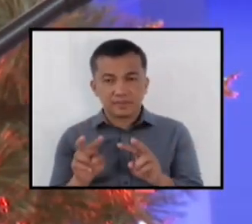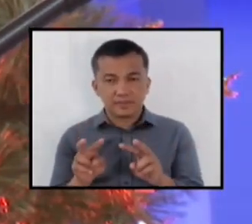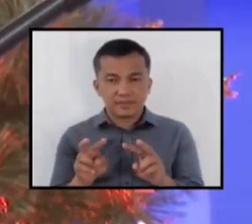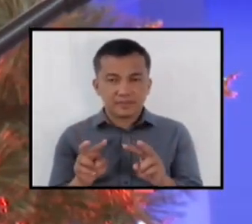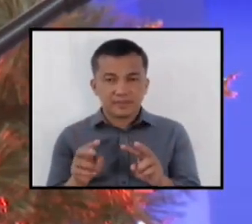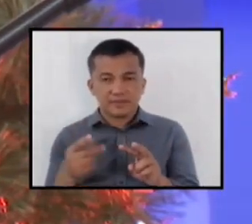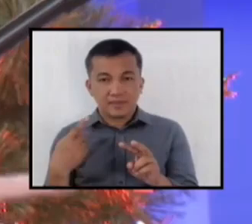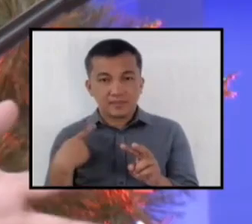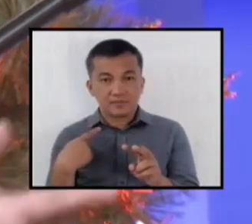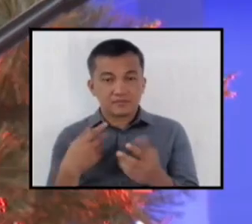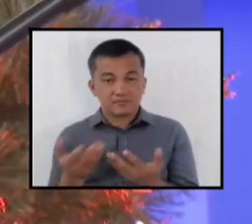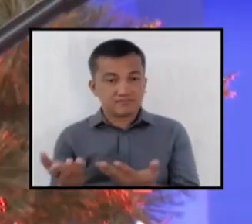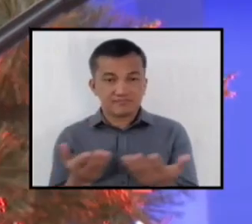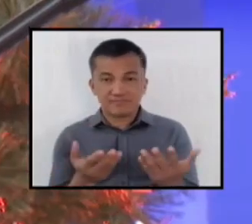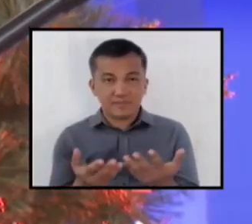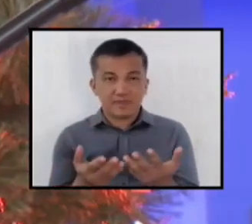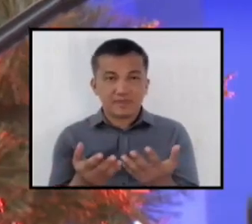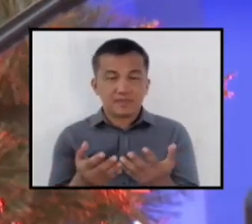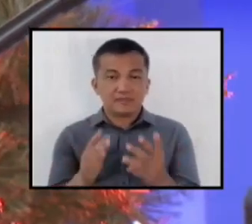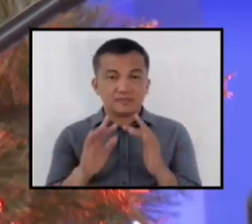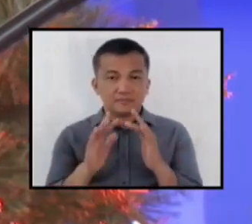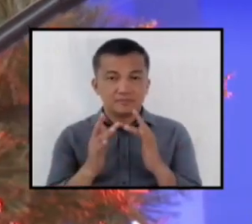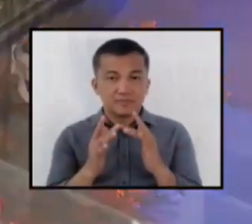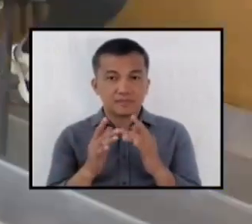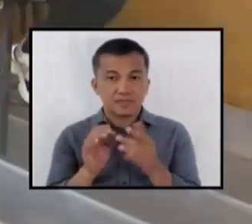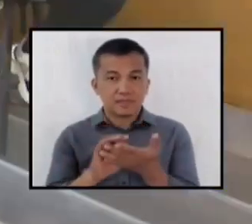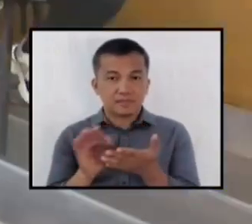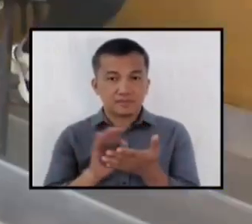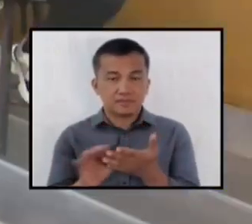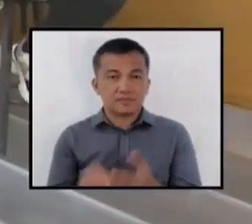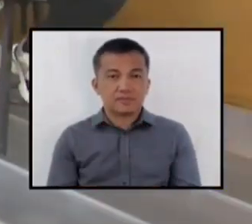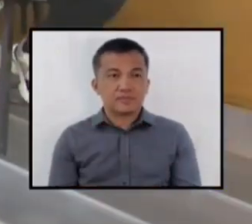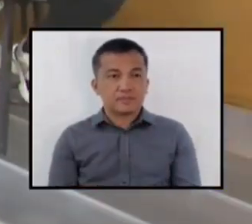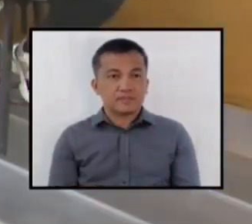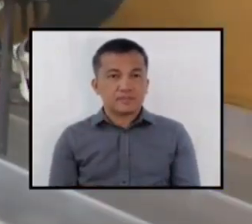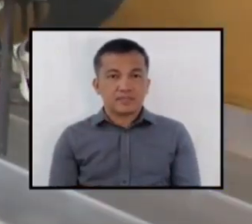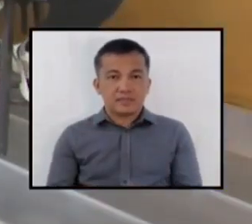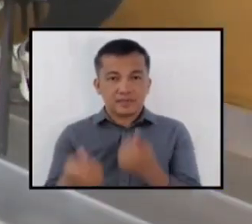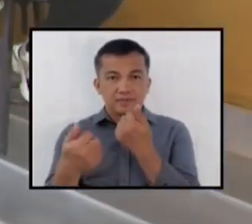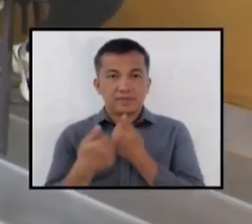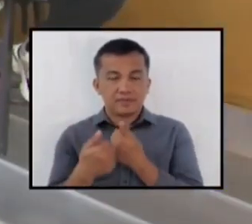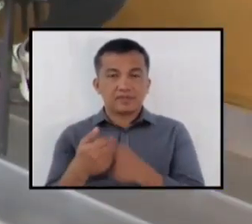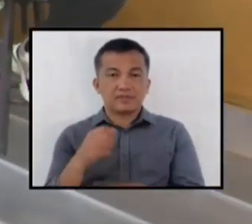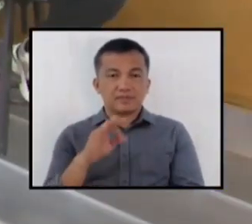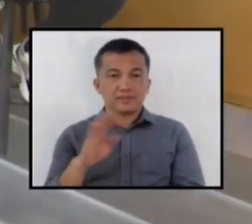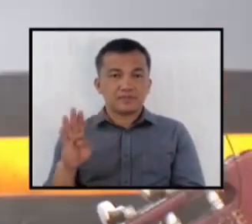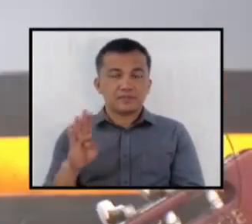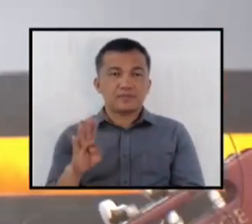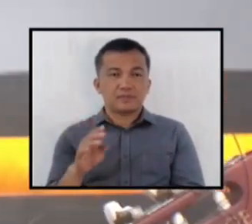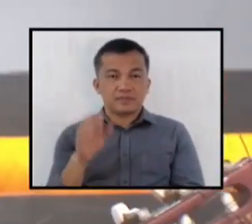kayong mga social media accounts? You can follow us po on Facebook. Search lang po kami sa